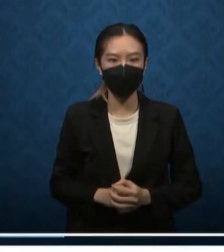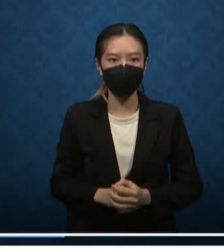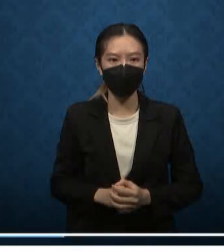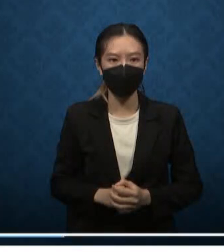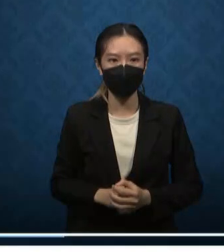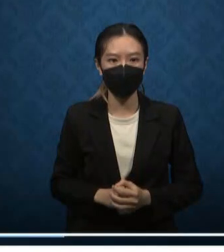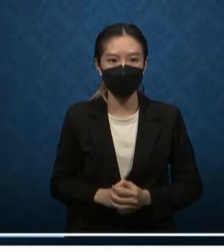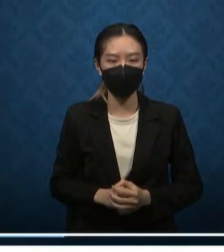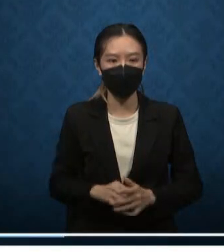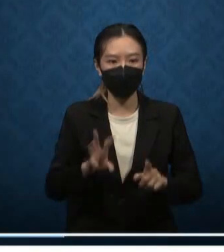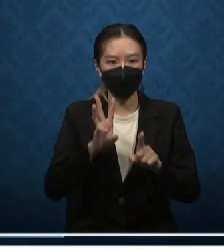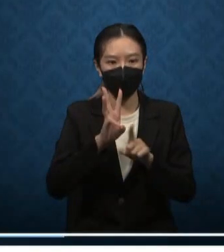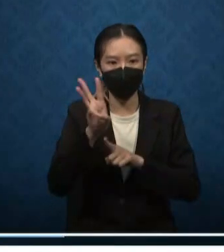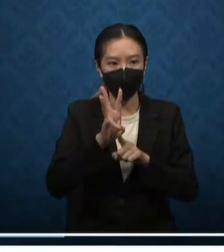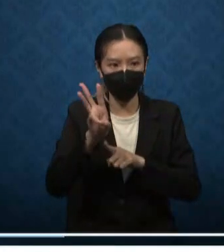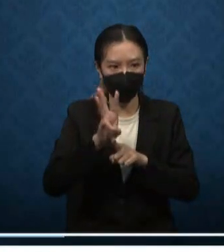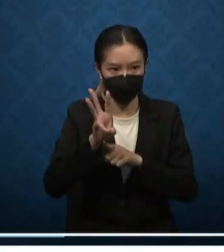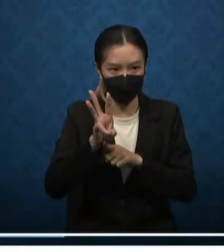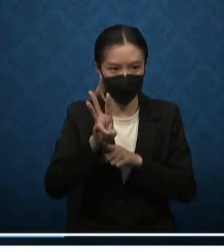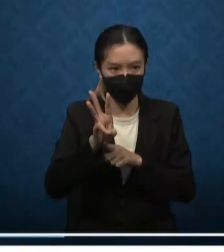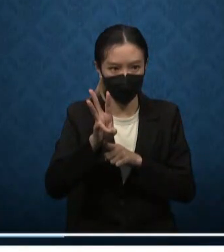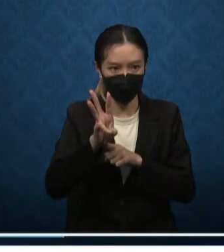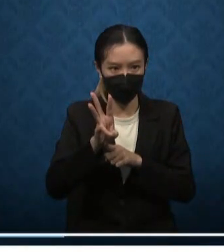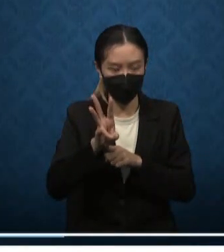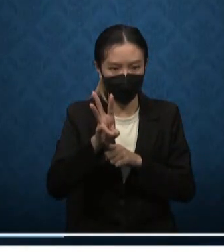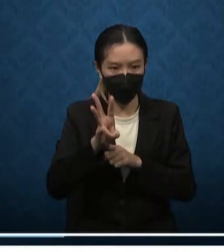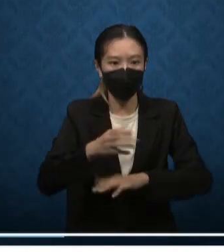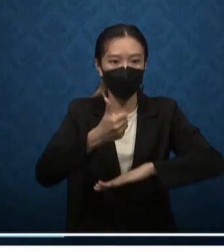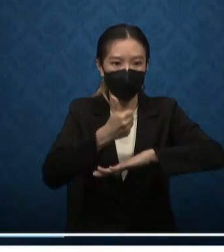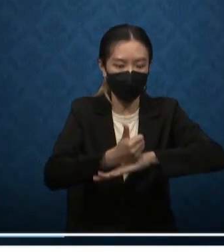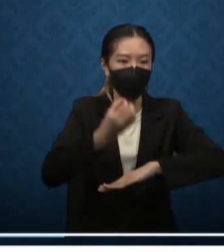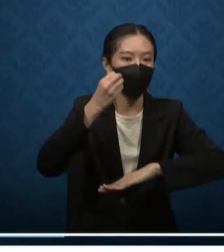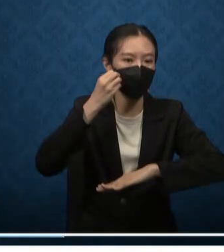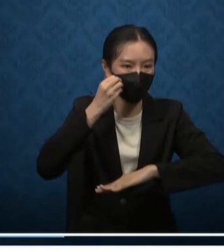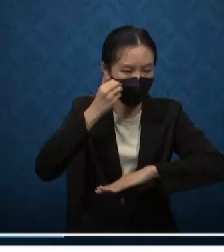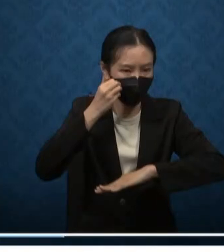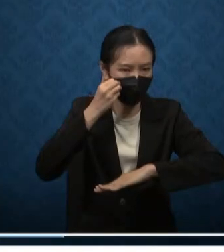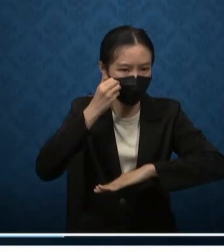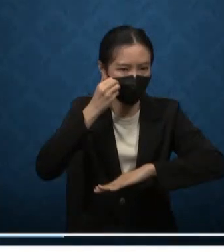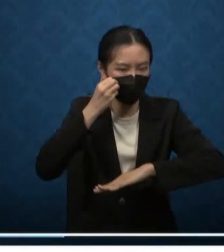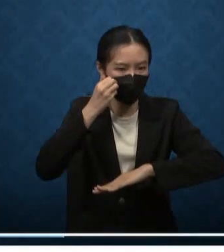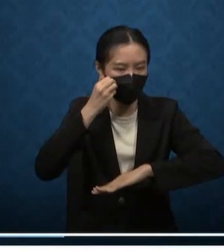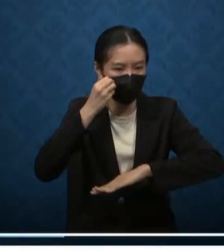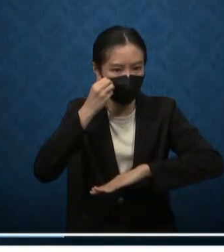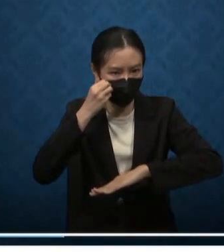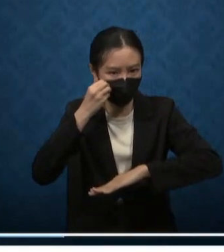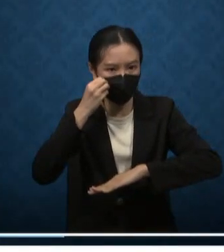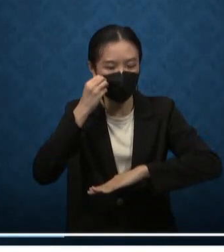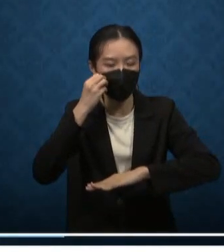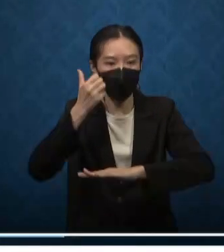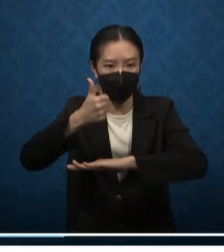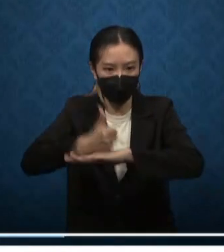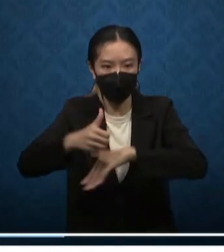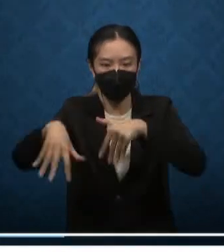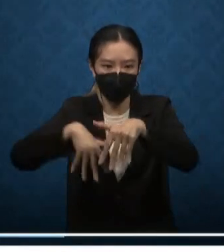ข้อเสนอข้อที่ 6ค่ะเนื่องจากว่ากำนันและผู้ใหญ่บ้านเป็นบุคคลที่มีความสำคัญและถือเป็นปัจจัยแห่งความ